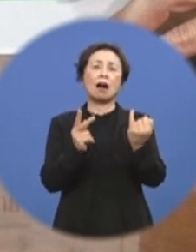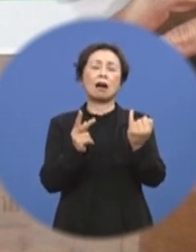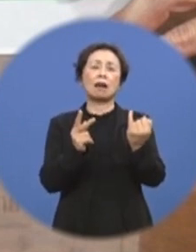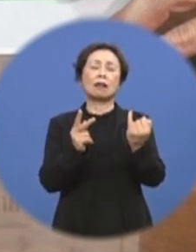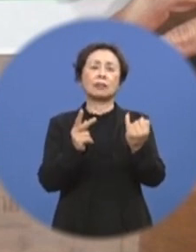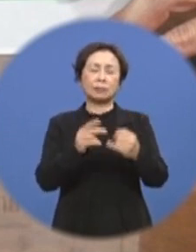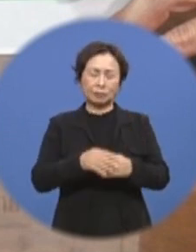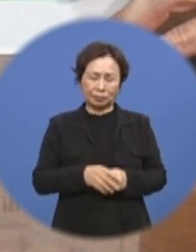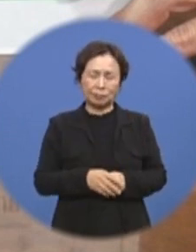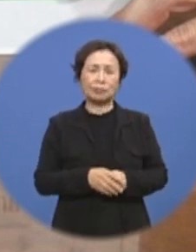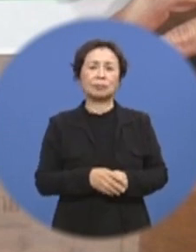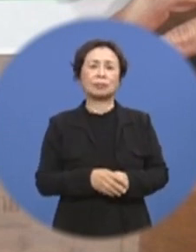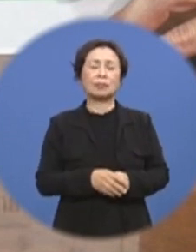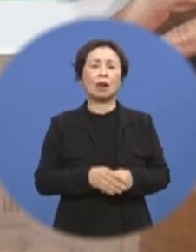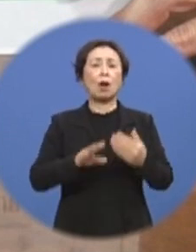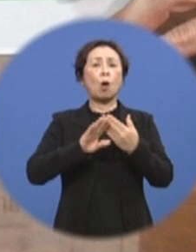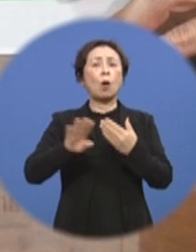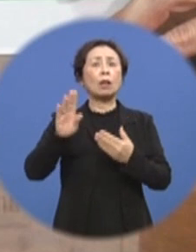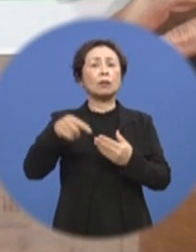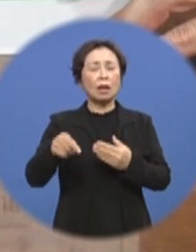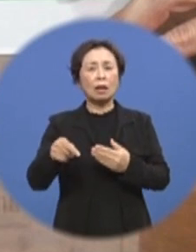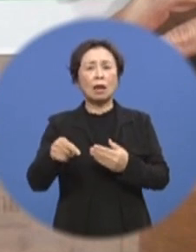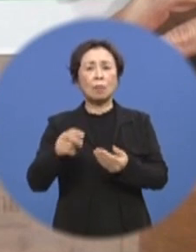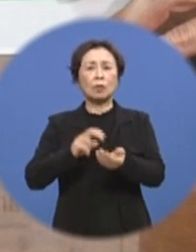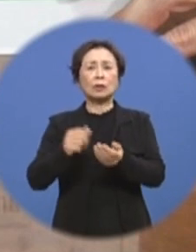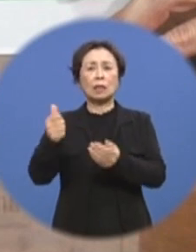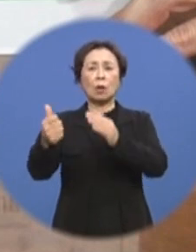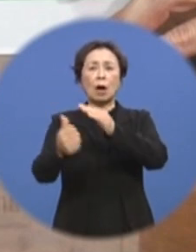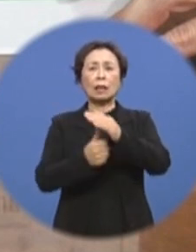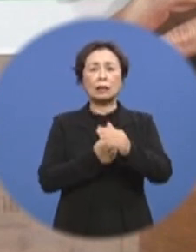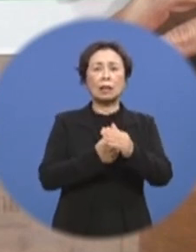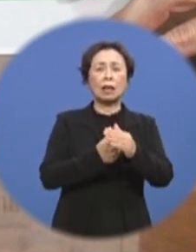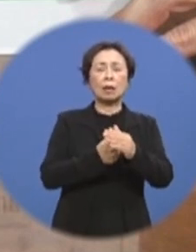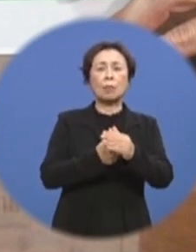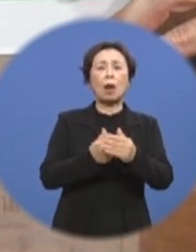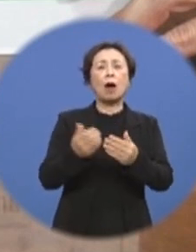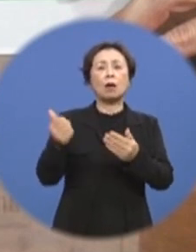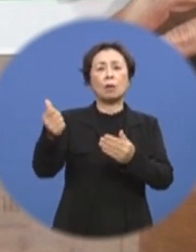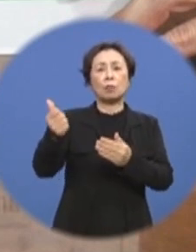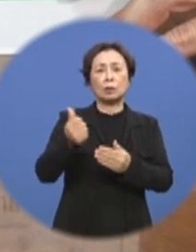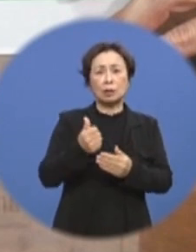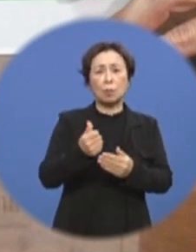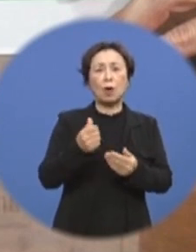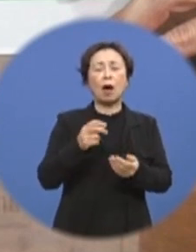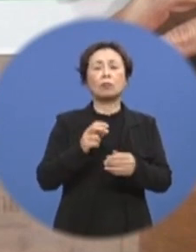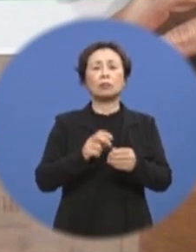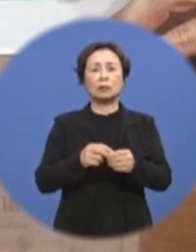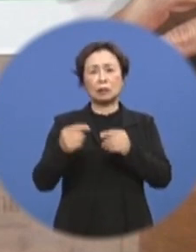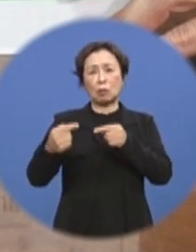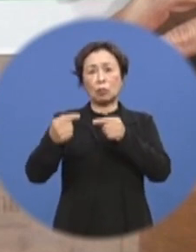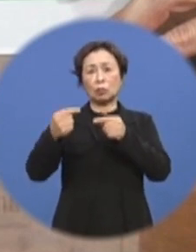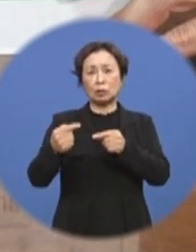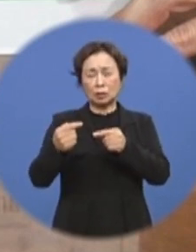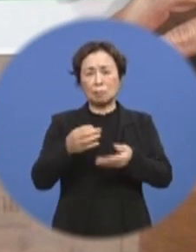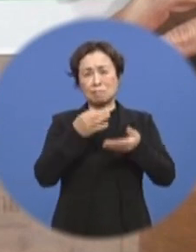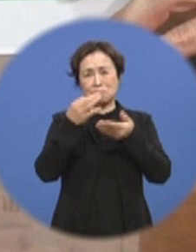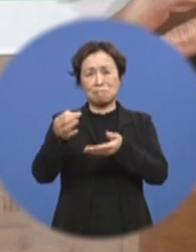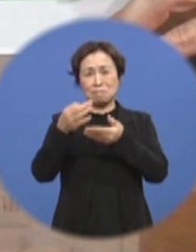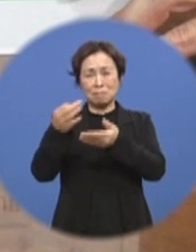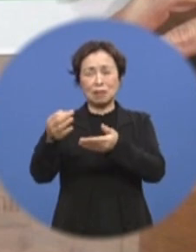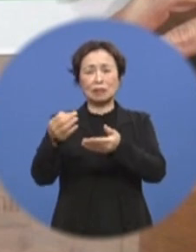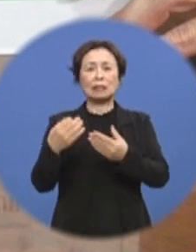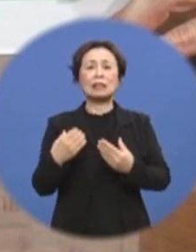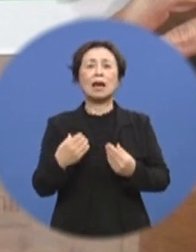で県外からの医師派遣を交渉していっそれでまあお金も使わせてもらいましたけど